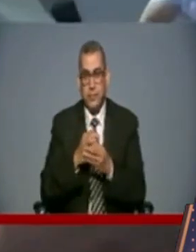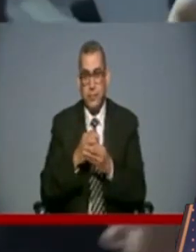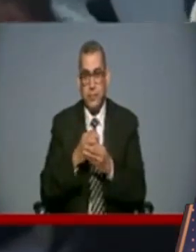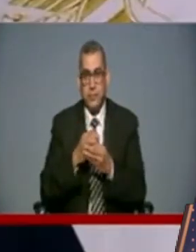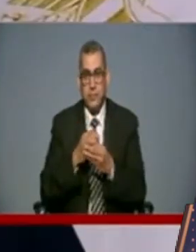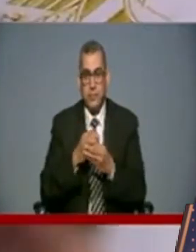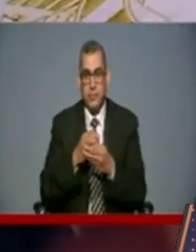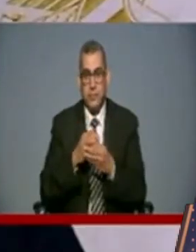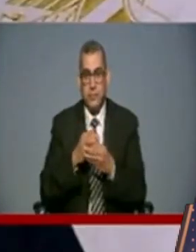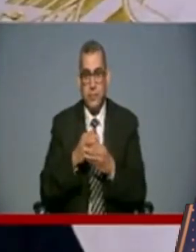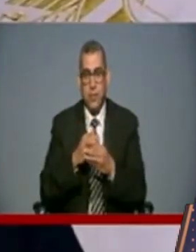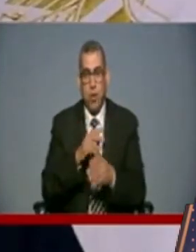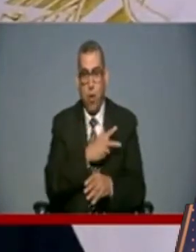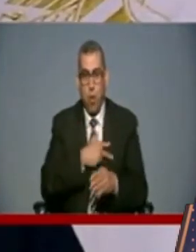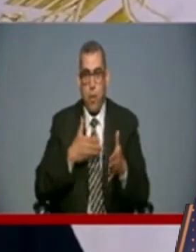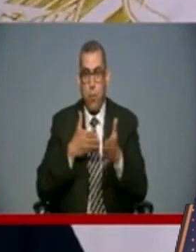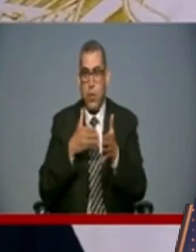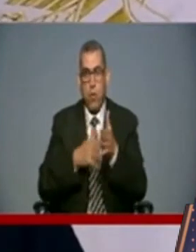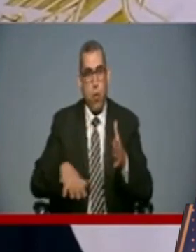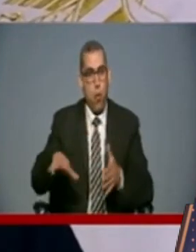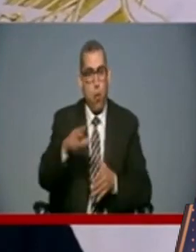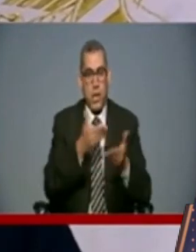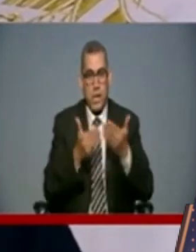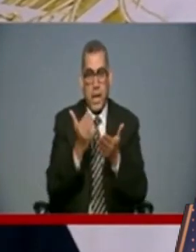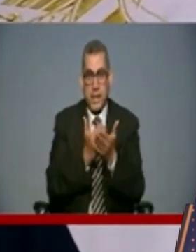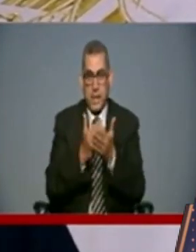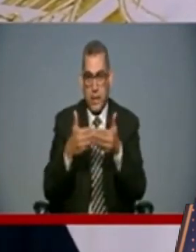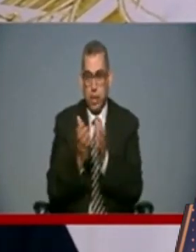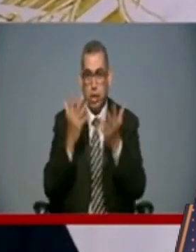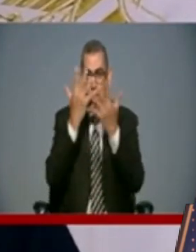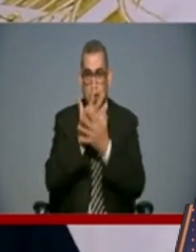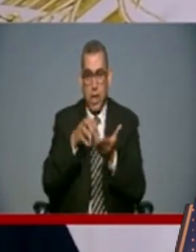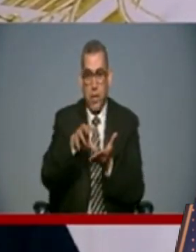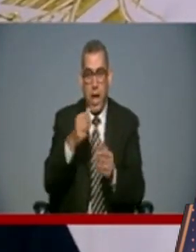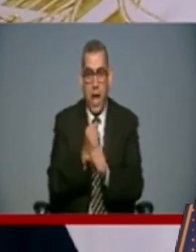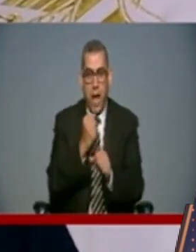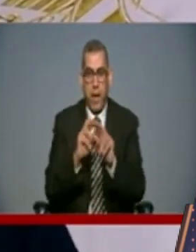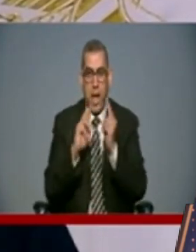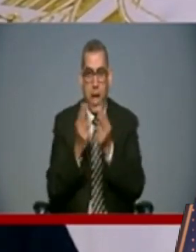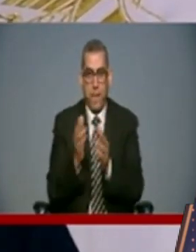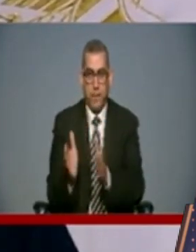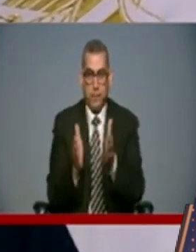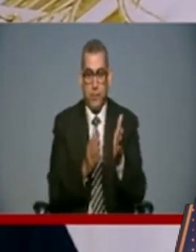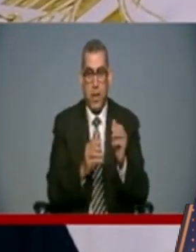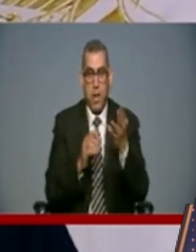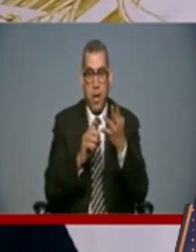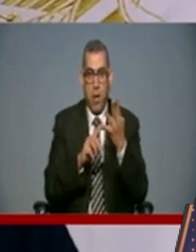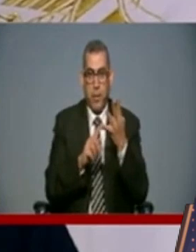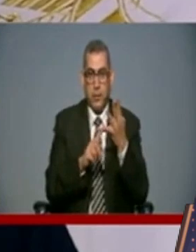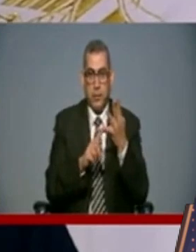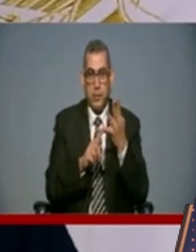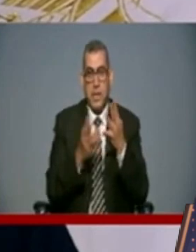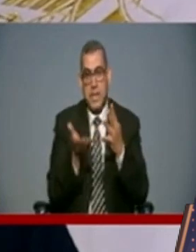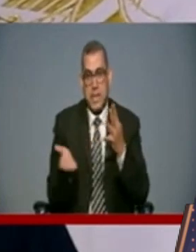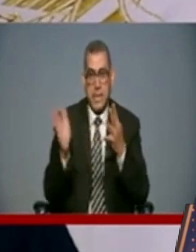حرب الروسية الأوكرانية ومن قبلها أزمة كورونا، وكلها أزمات صعبة جدا كان لا